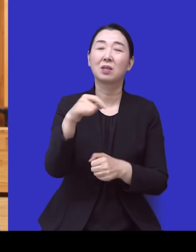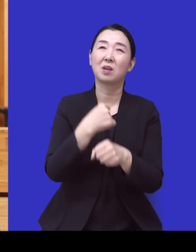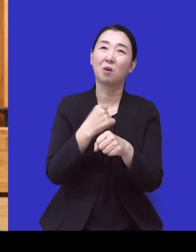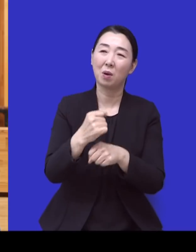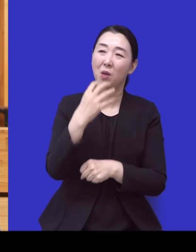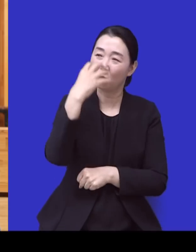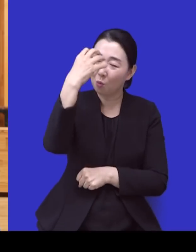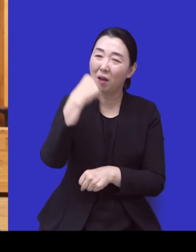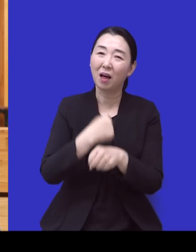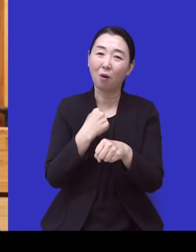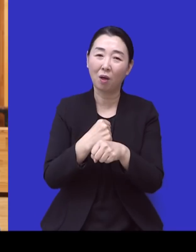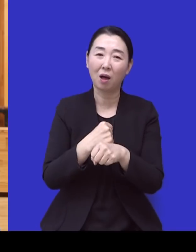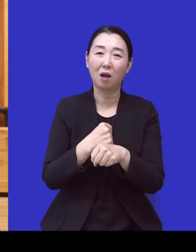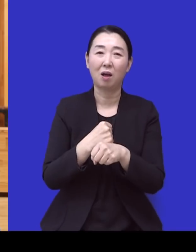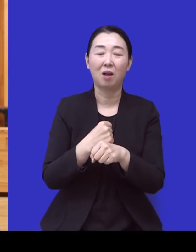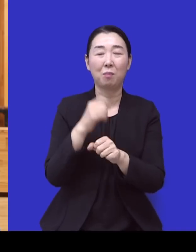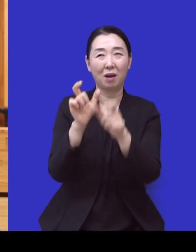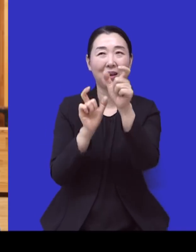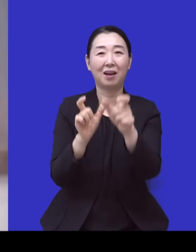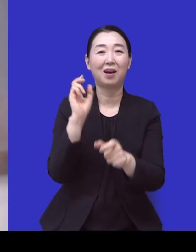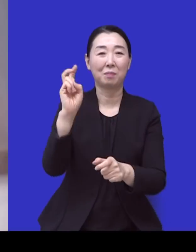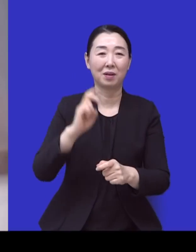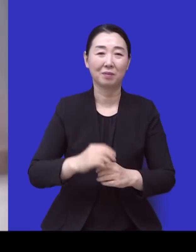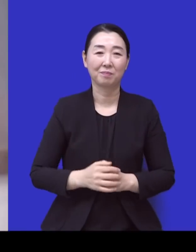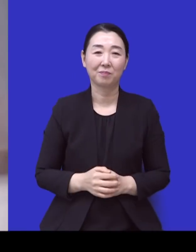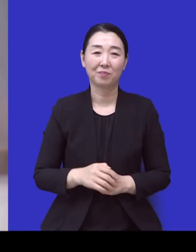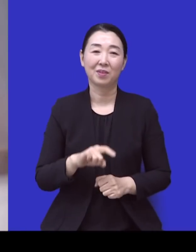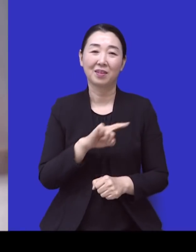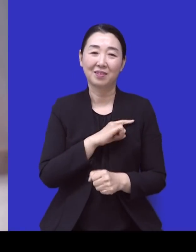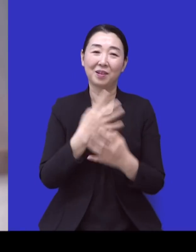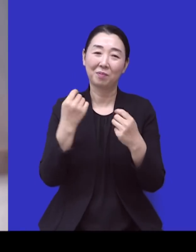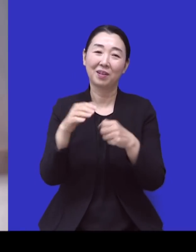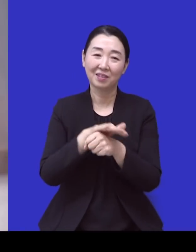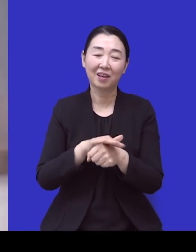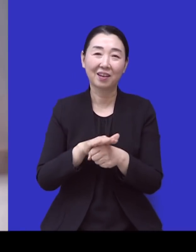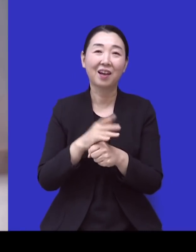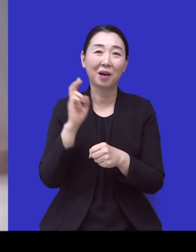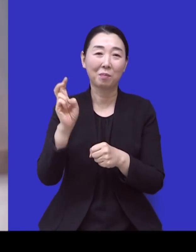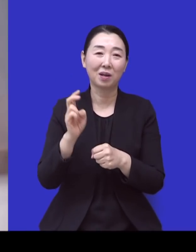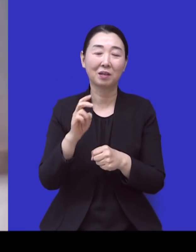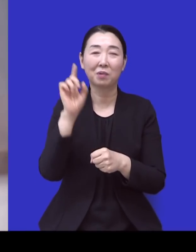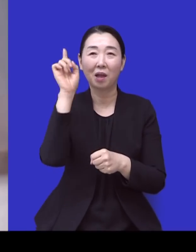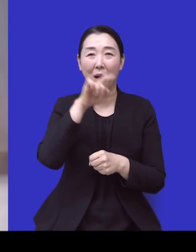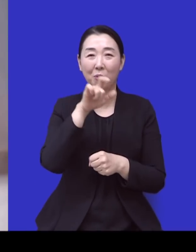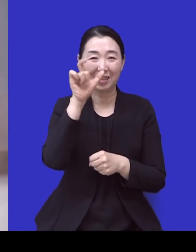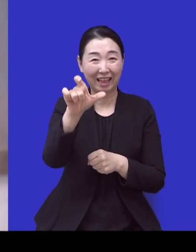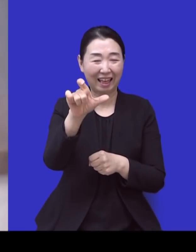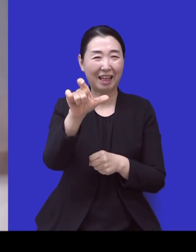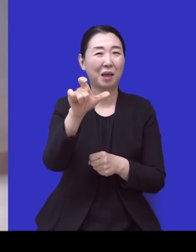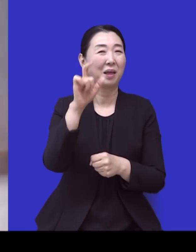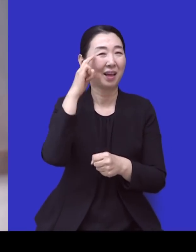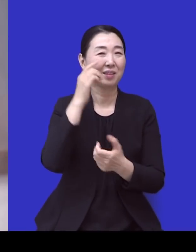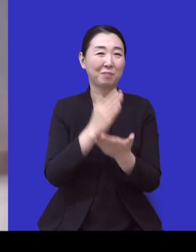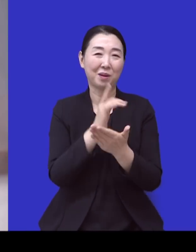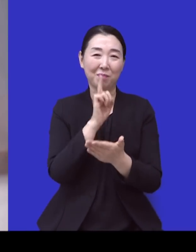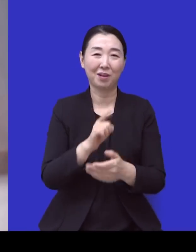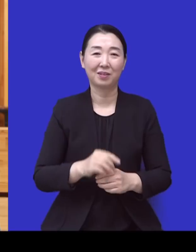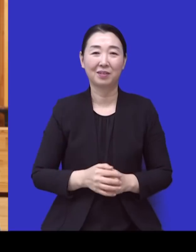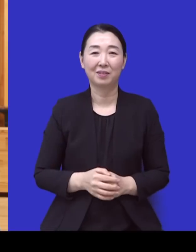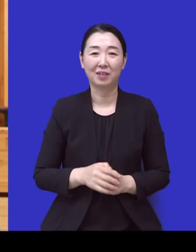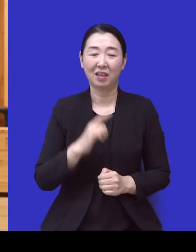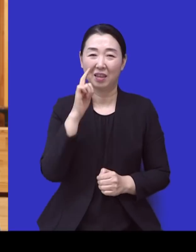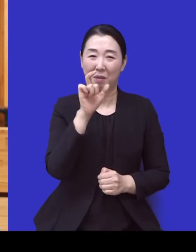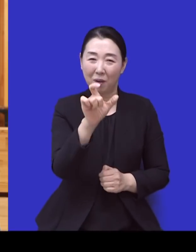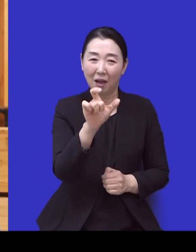뭐 교만한 거야, 뭐 어떤 거 막 이렇게 다는 걸 거예요. 네, 제일 네. 많이 사랑하는 사람이에요. 그래서 제가 이제 그걸 악플로 생각하지 말라고 한 거죠. 감사합니다. 예, 네.